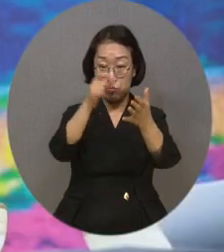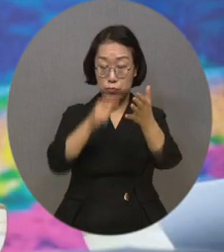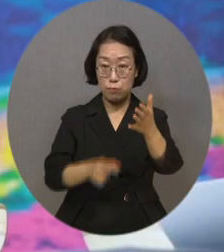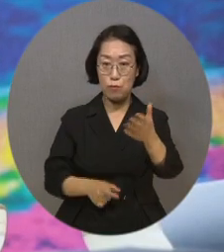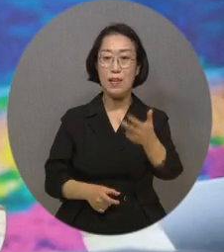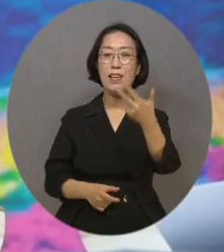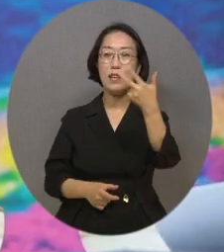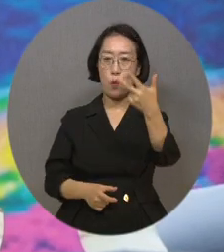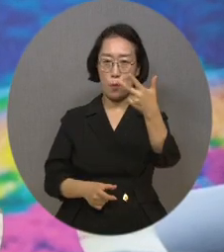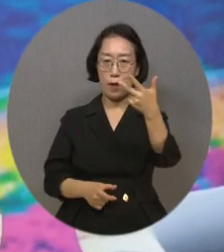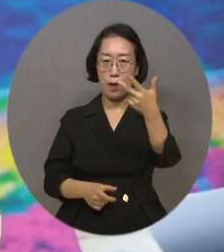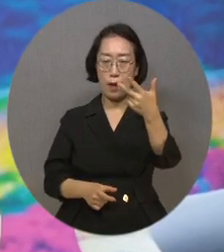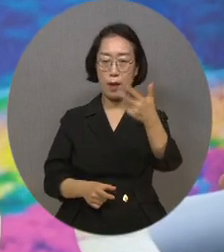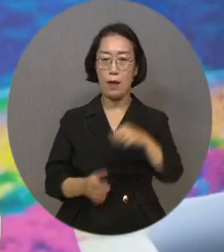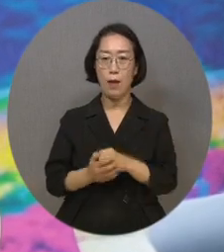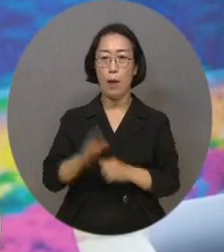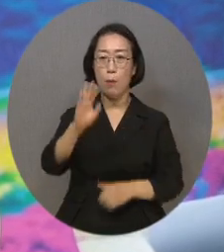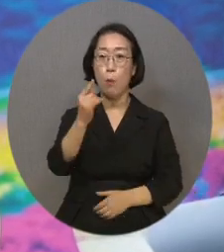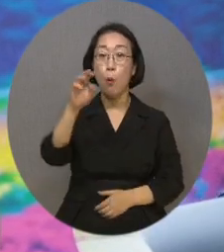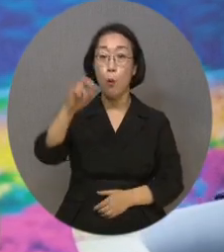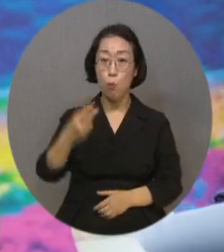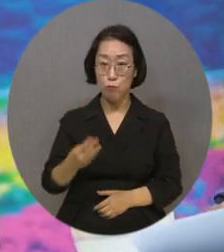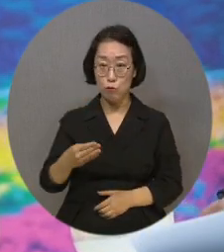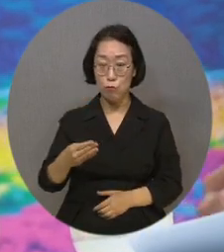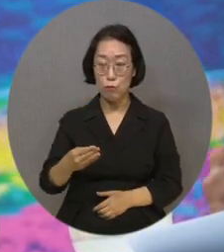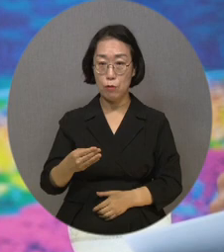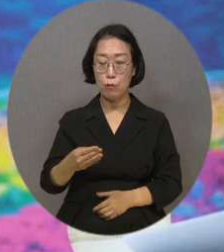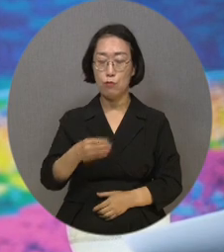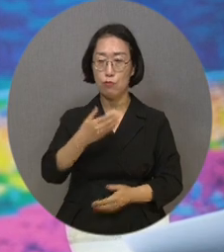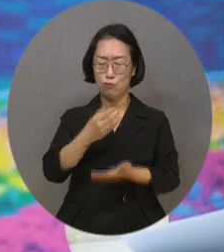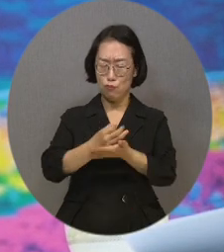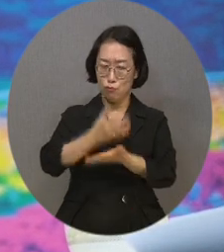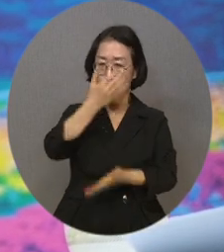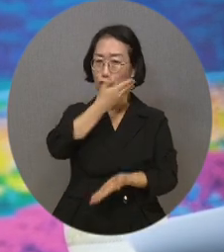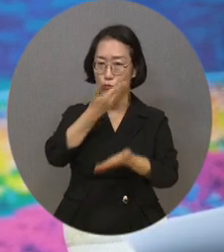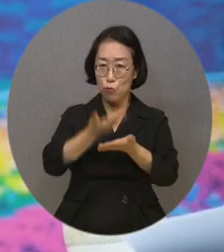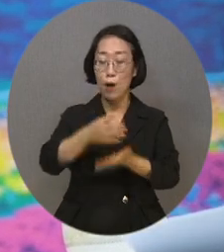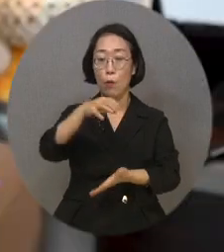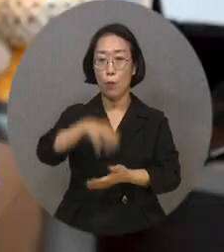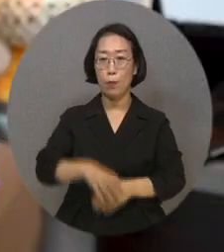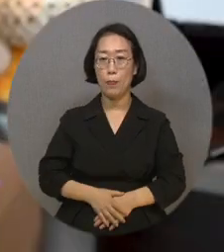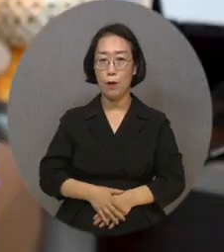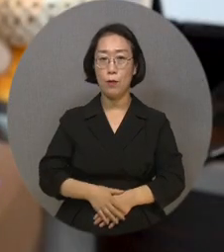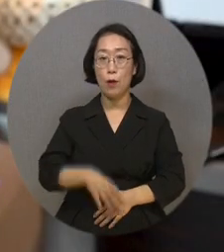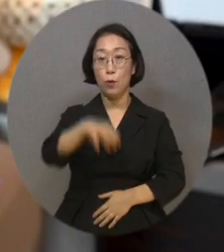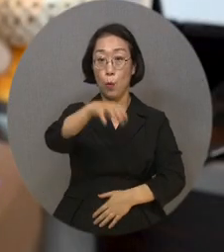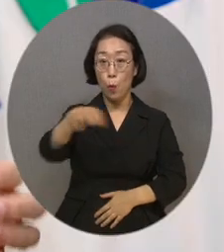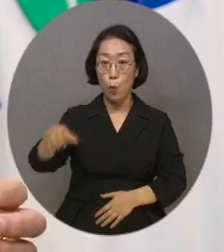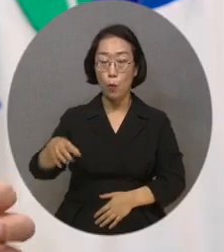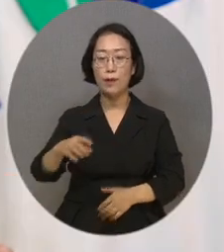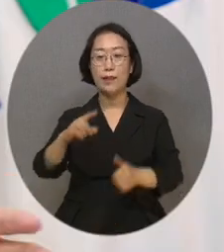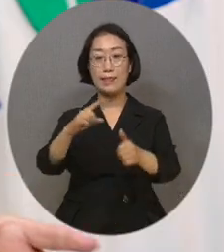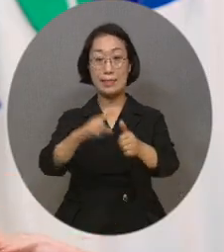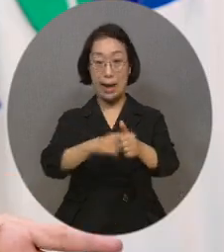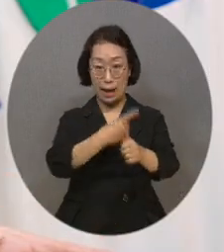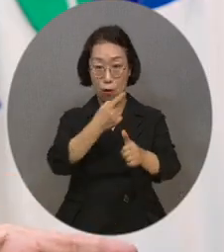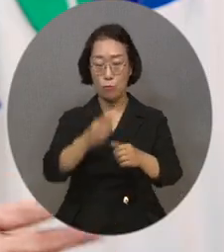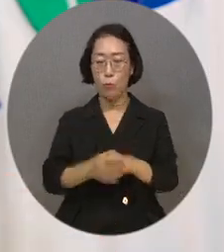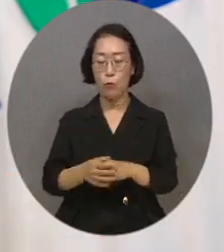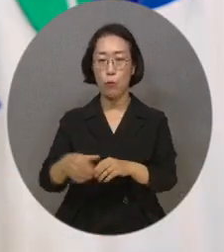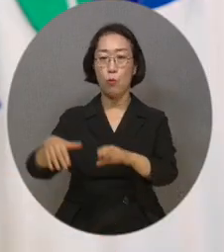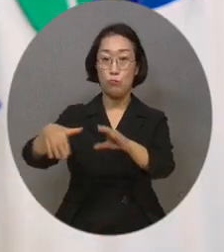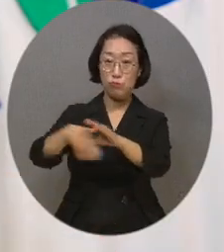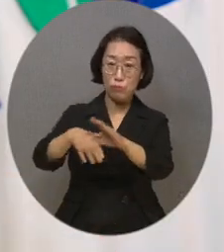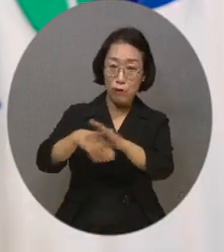되었는데 이게 무슨 뜻이냐면 이제 어떤 특정 도시는 자연유산 또는 그렇죠. 어떤 특정 도시는 문화유산 네. 이런